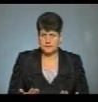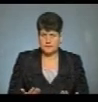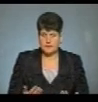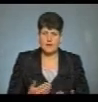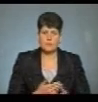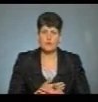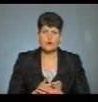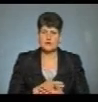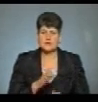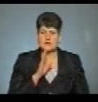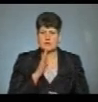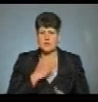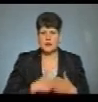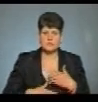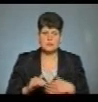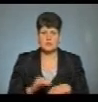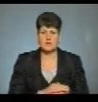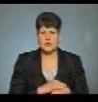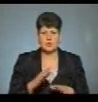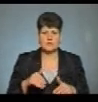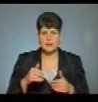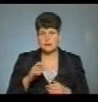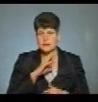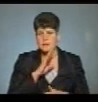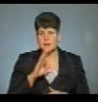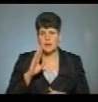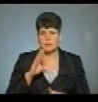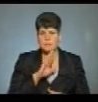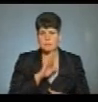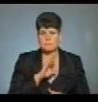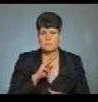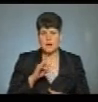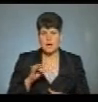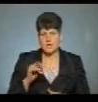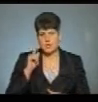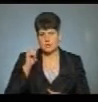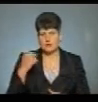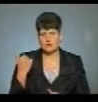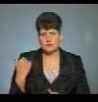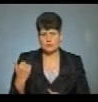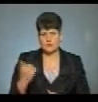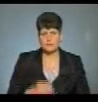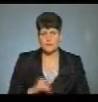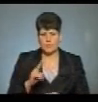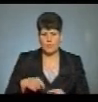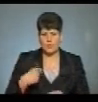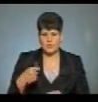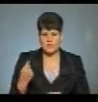Богородице, Діво, радуйся, благодатна Марія, Господь з тобою. По одній каші,